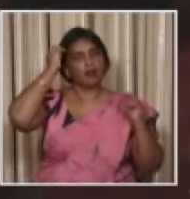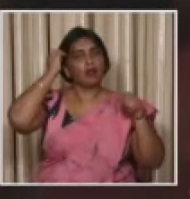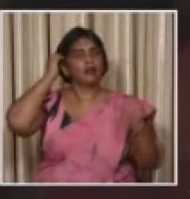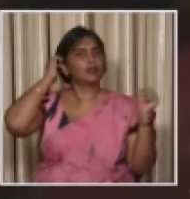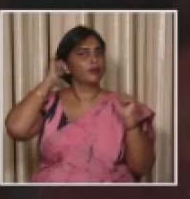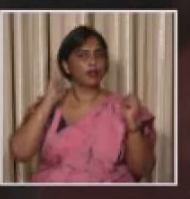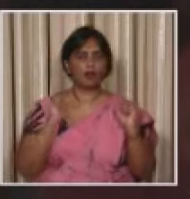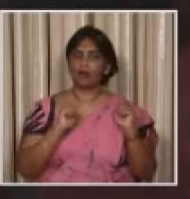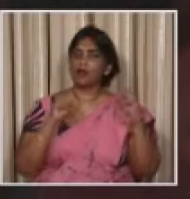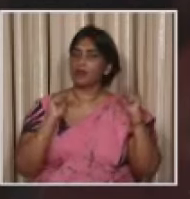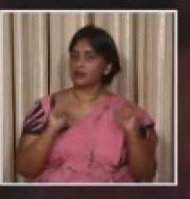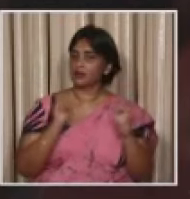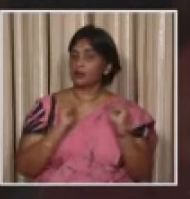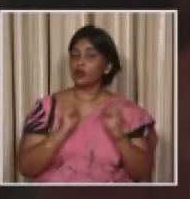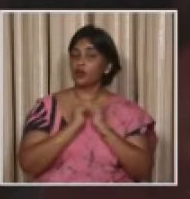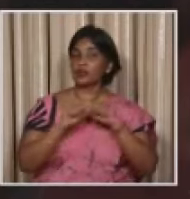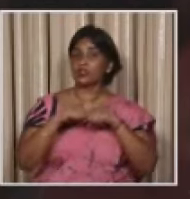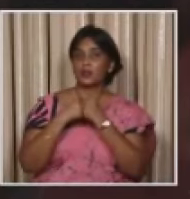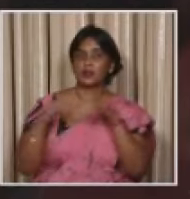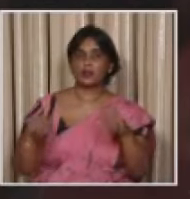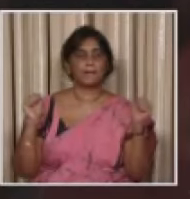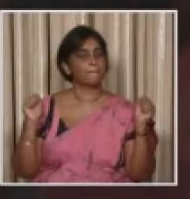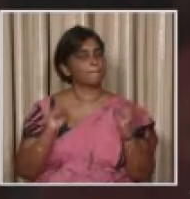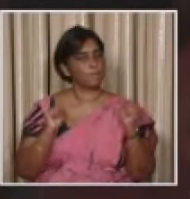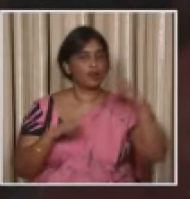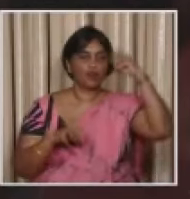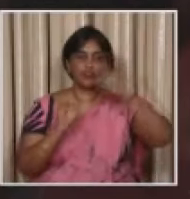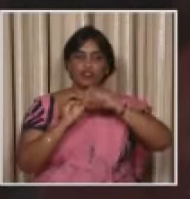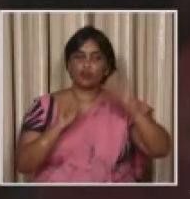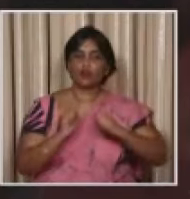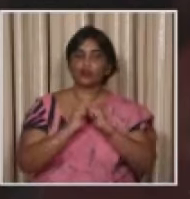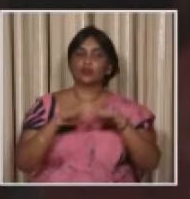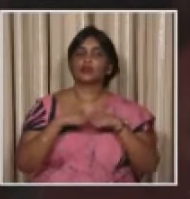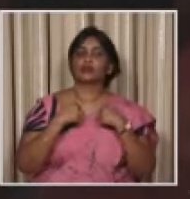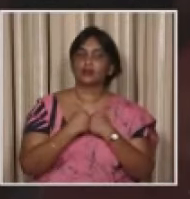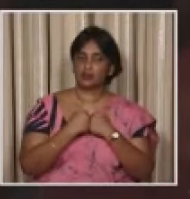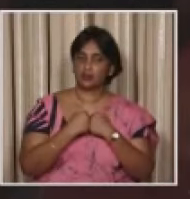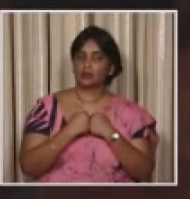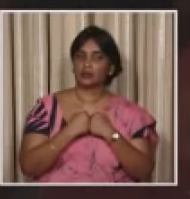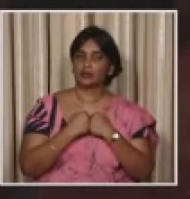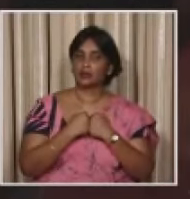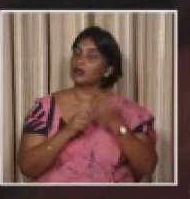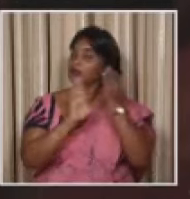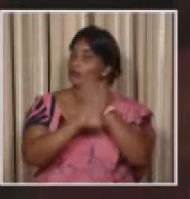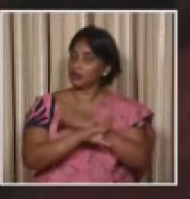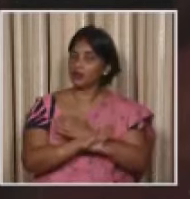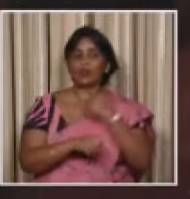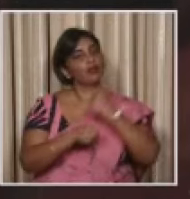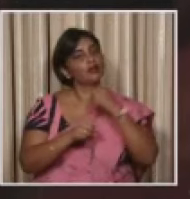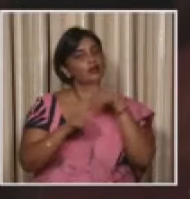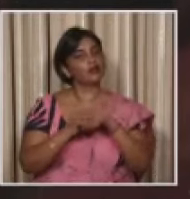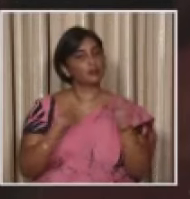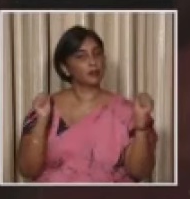මොකද්ද අද බය වෙලා දුවන්නේ වෘත්තීය සමිති වලට විදුලි බල මණ්ඩලයේ වෘත්තීය සමිති වලට එදා ආණ්ඩුව ගන්න